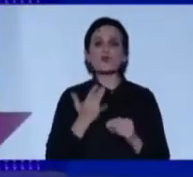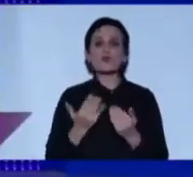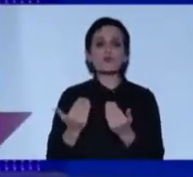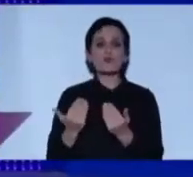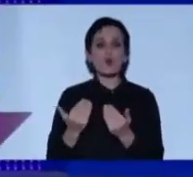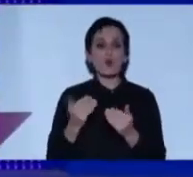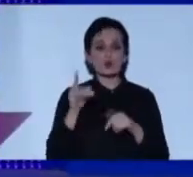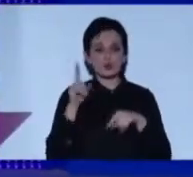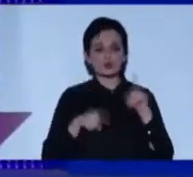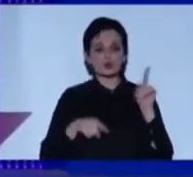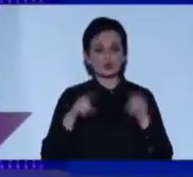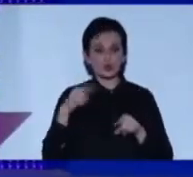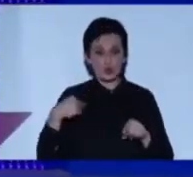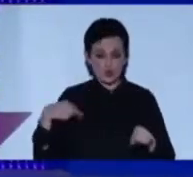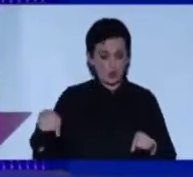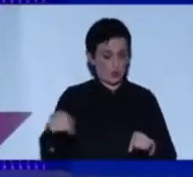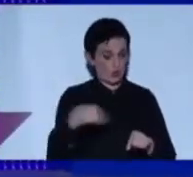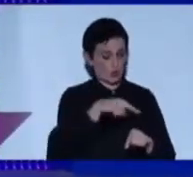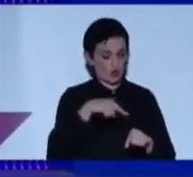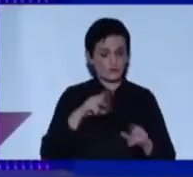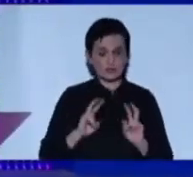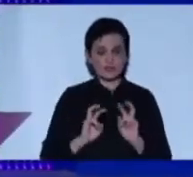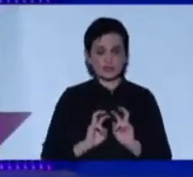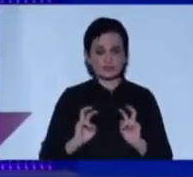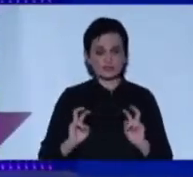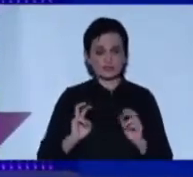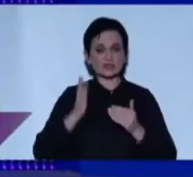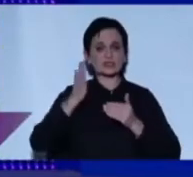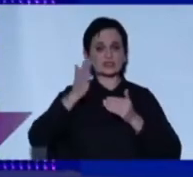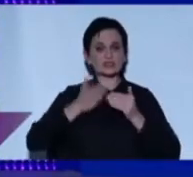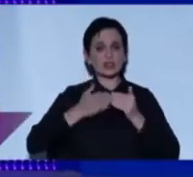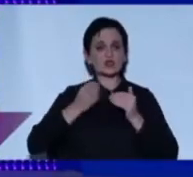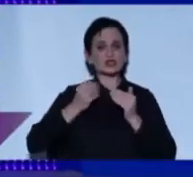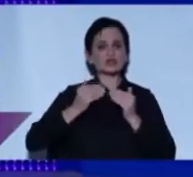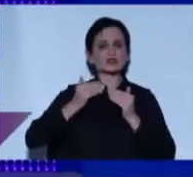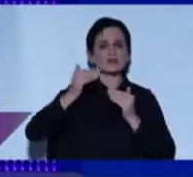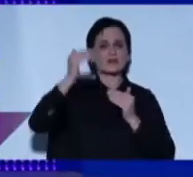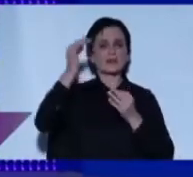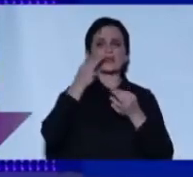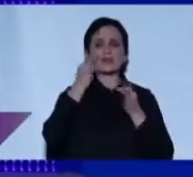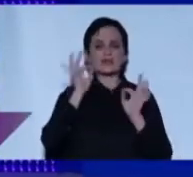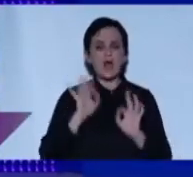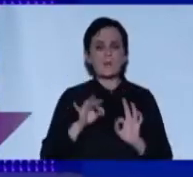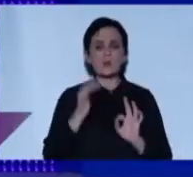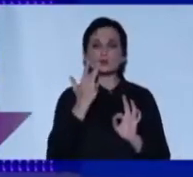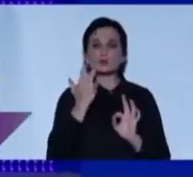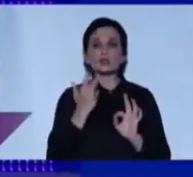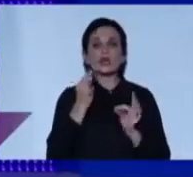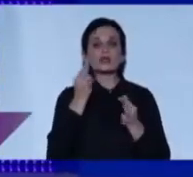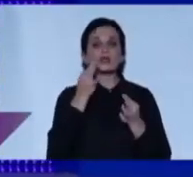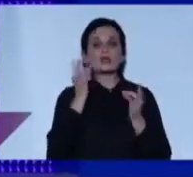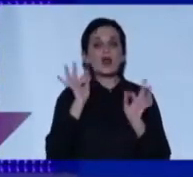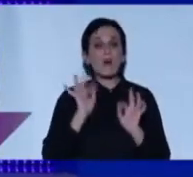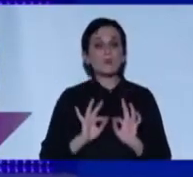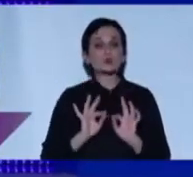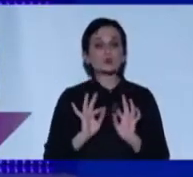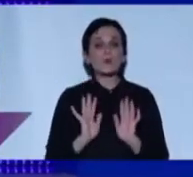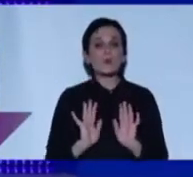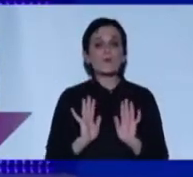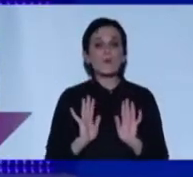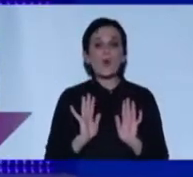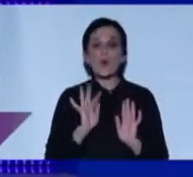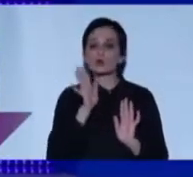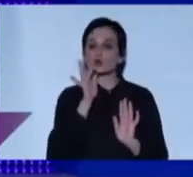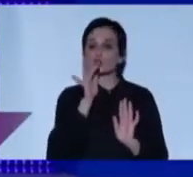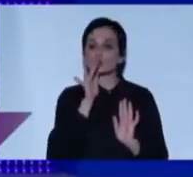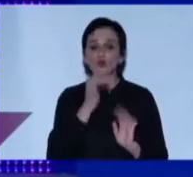ვინც ხედავთ იქიდან დაწყებული და დასრულებული უფრო გამოცდილი პოლიტიკოსების გამოცდილებაში მხოლოდ დრო